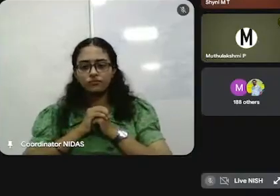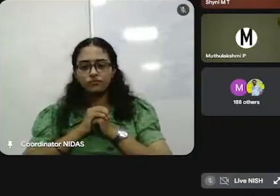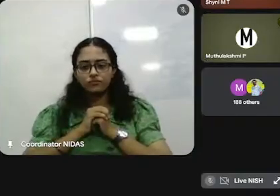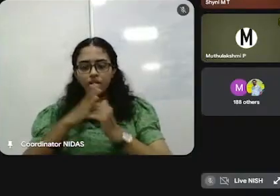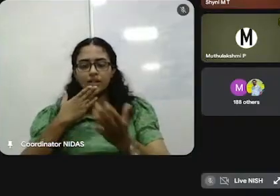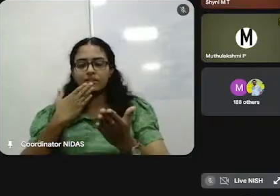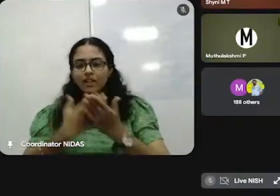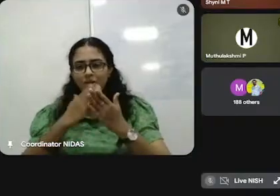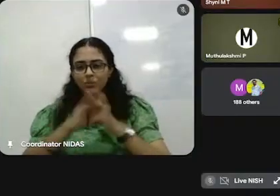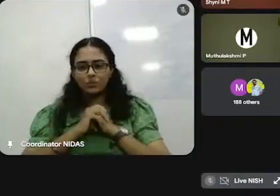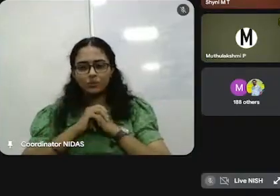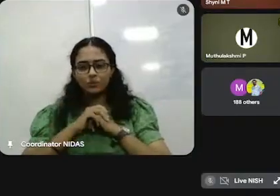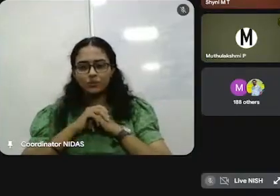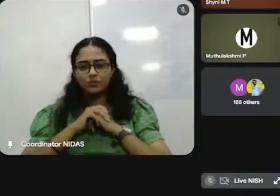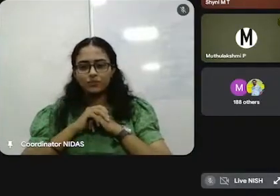Thank you, ma'am.